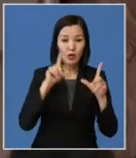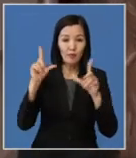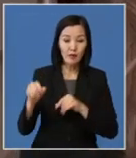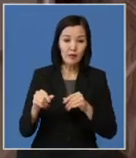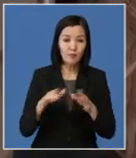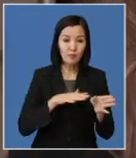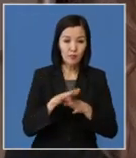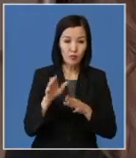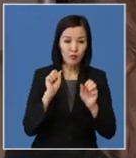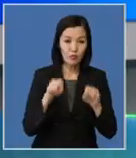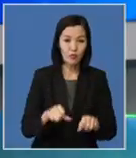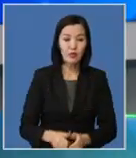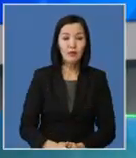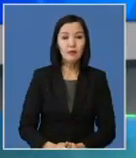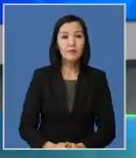жұмыстарын атқара алады.